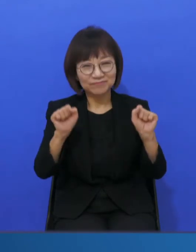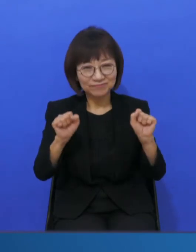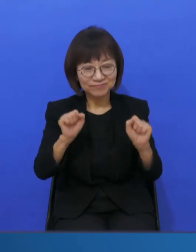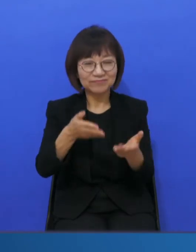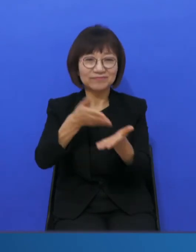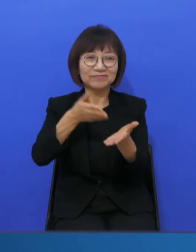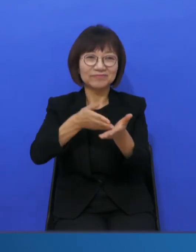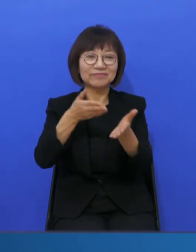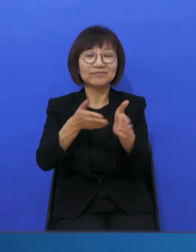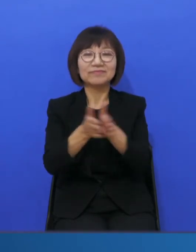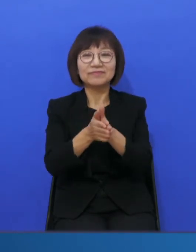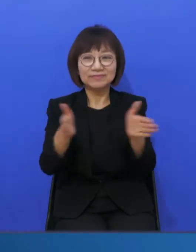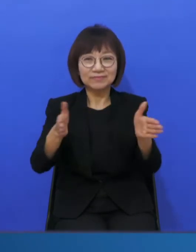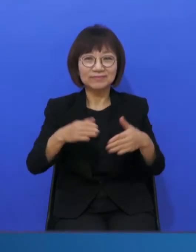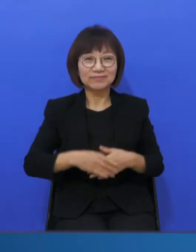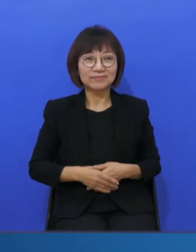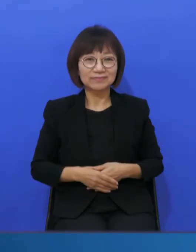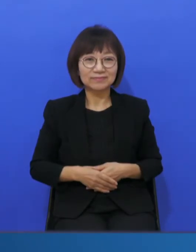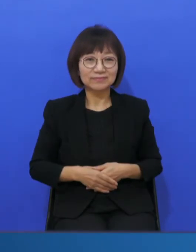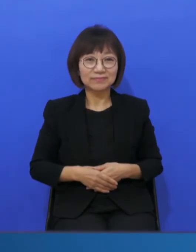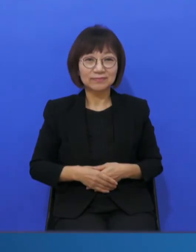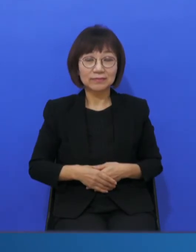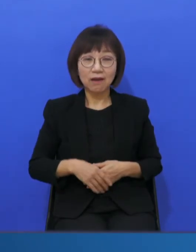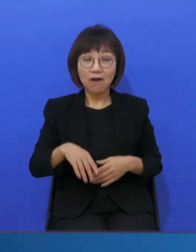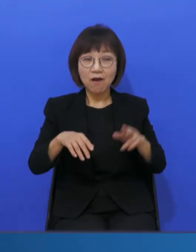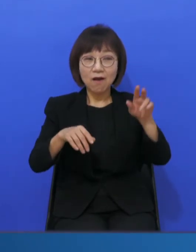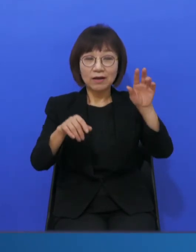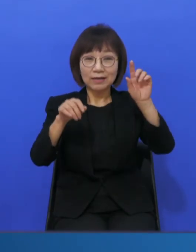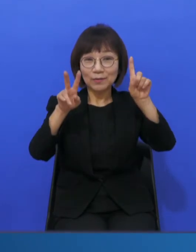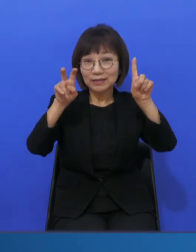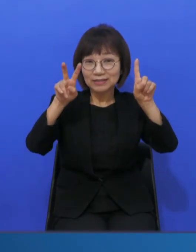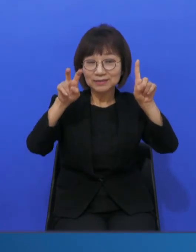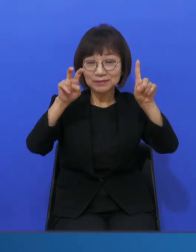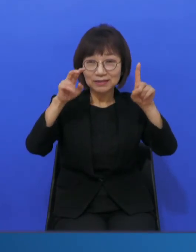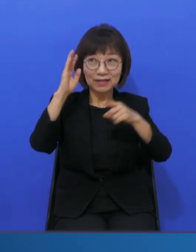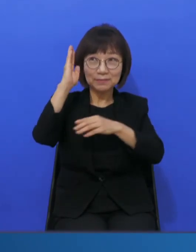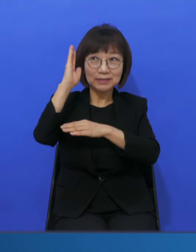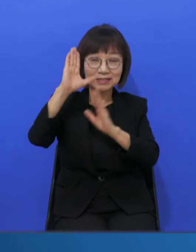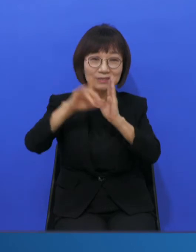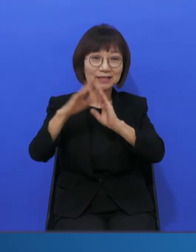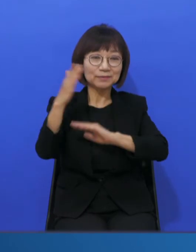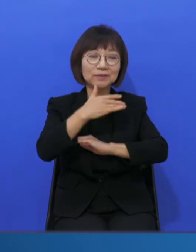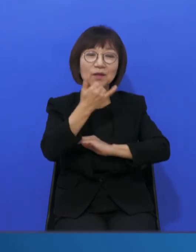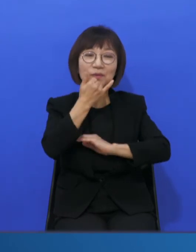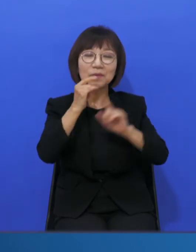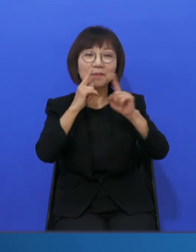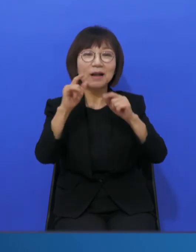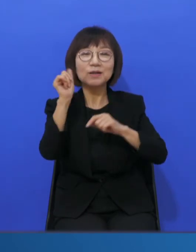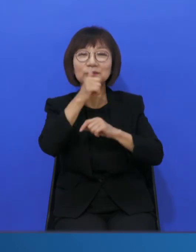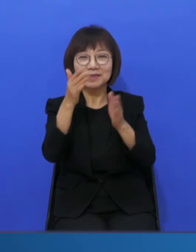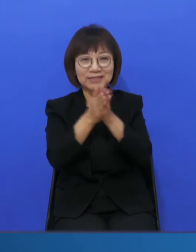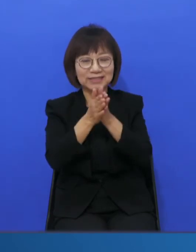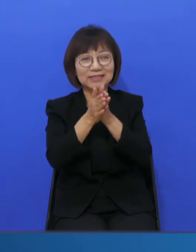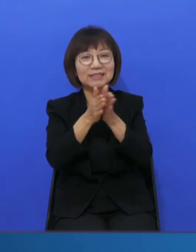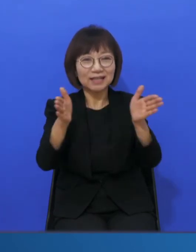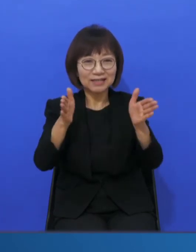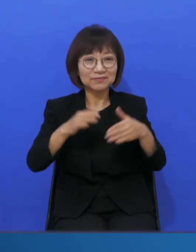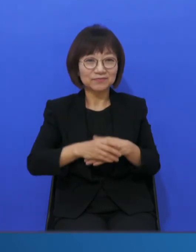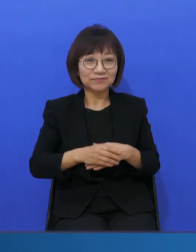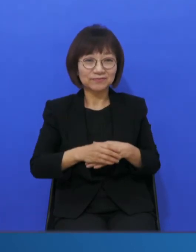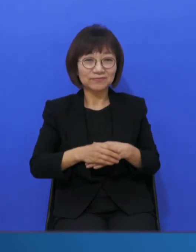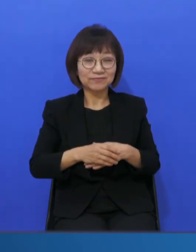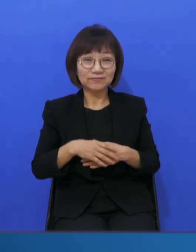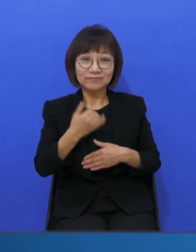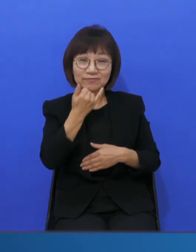안녕하십니까. RUTC 뉴스입니다. 지난 22일 렘넌트데이 메시지부터 독일어 통역이 시작됐습니다.